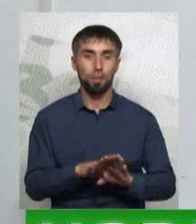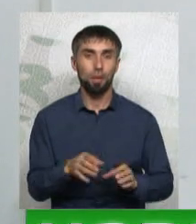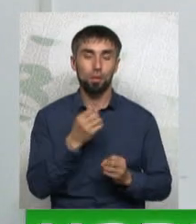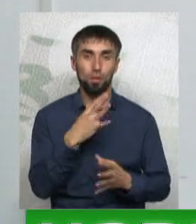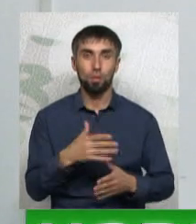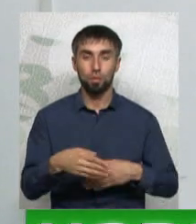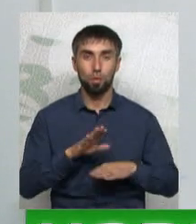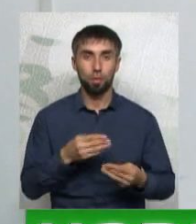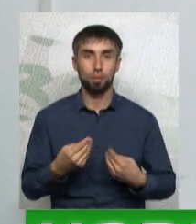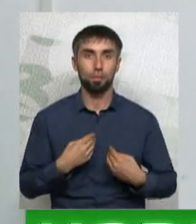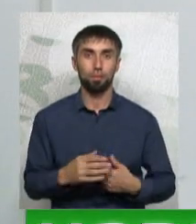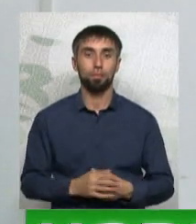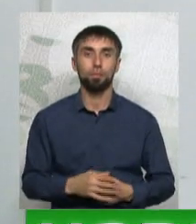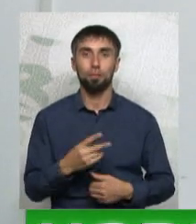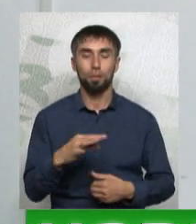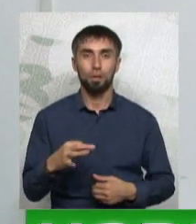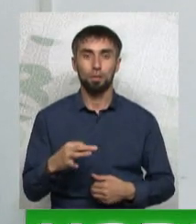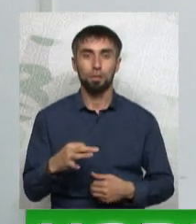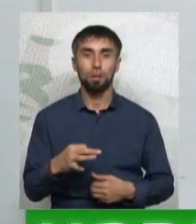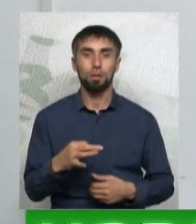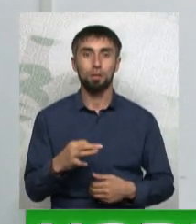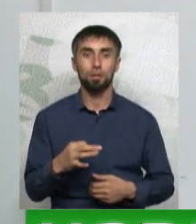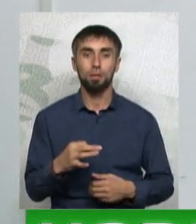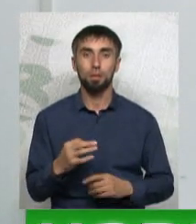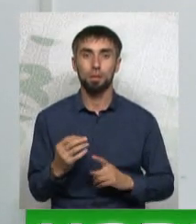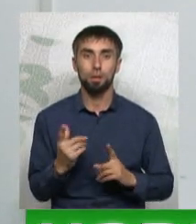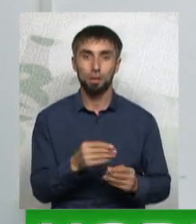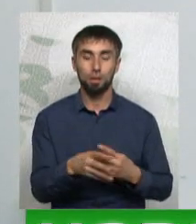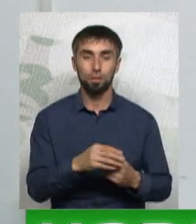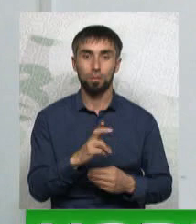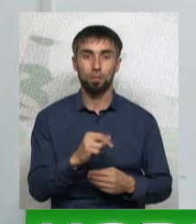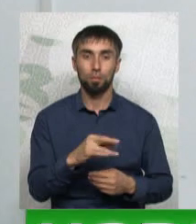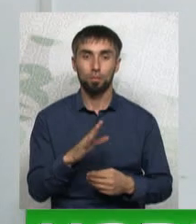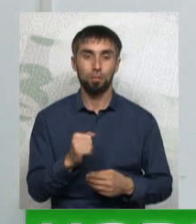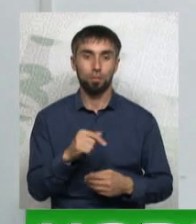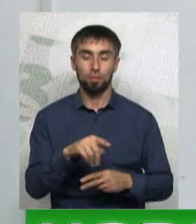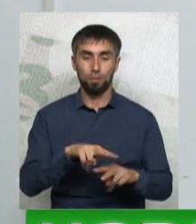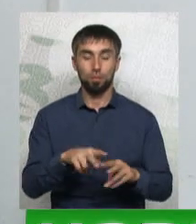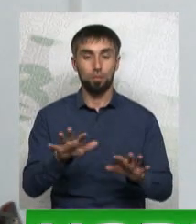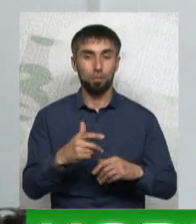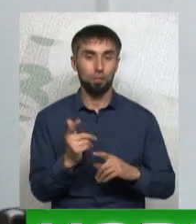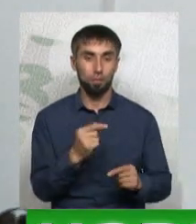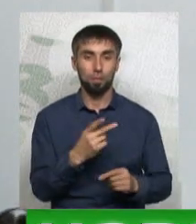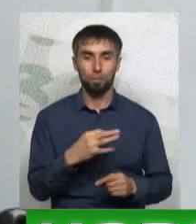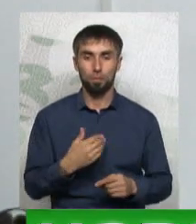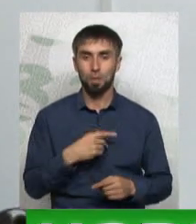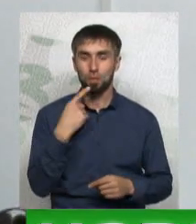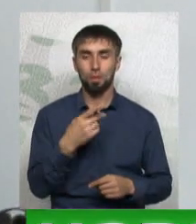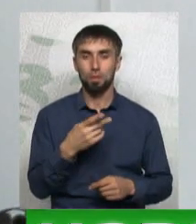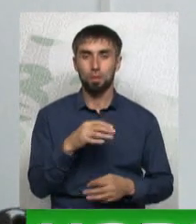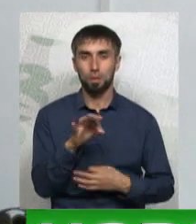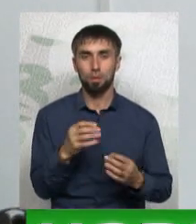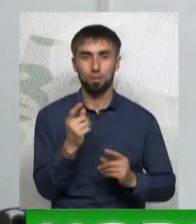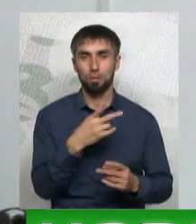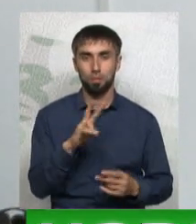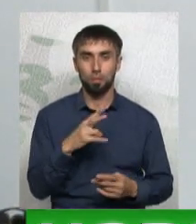хороший совет дали. Ну, ехать с ними в Бакулево, они некоторых отсюда забирают, для меня сказали, это